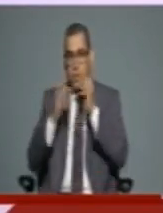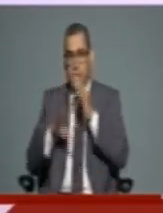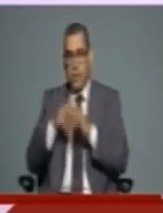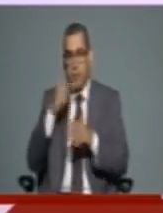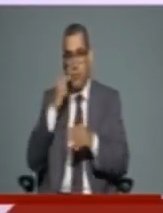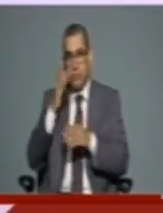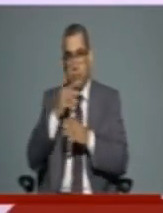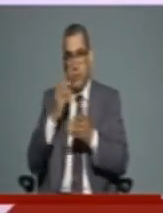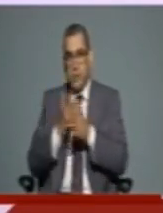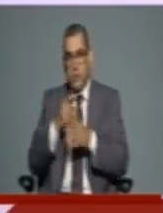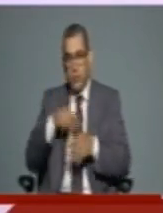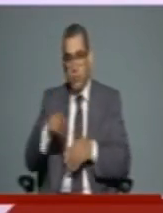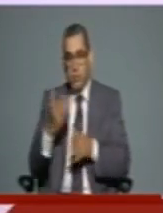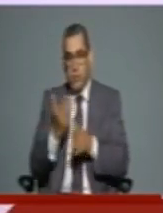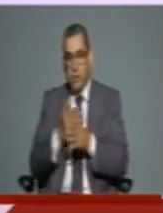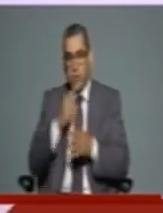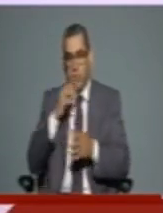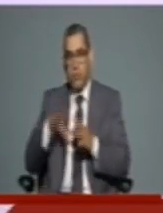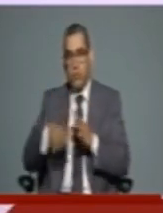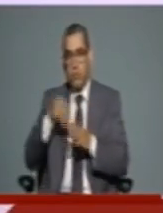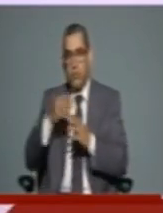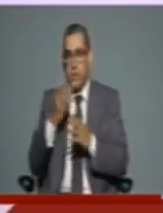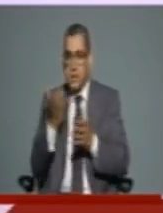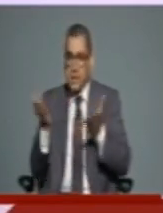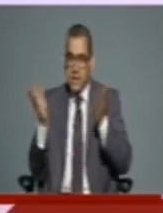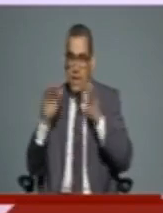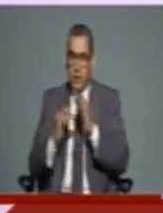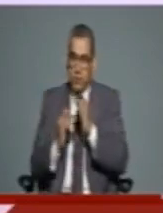بحيث يزيد القدرة الانتاجية